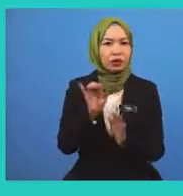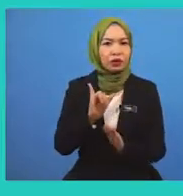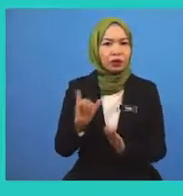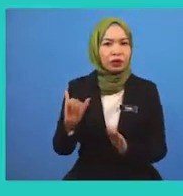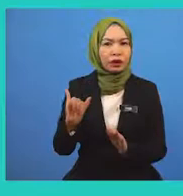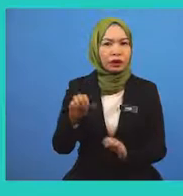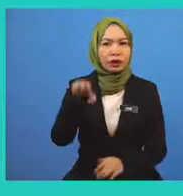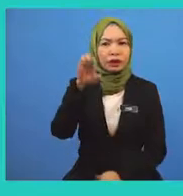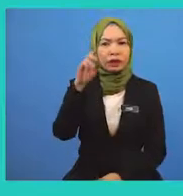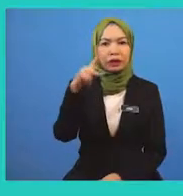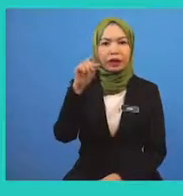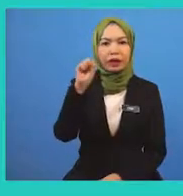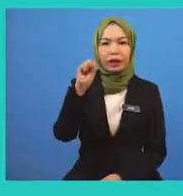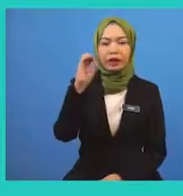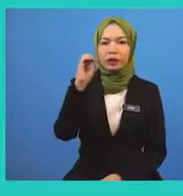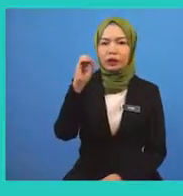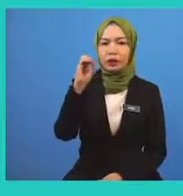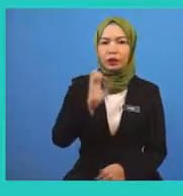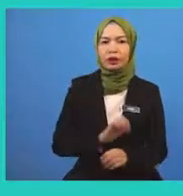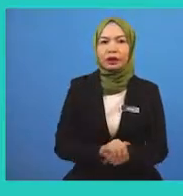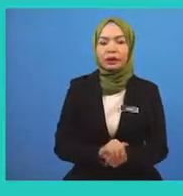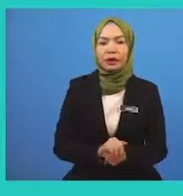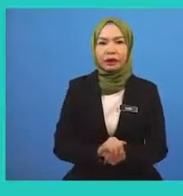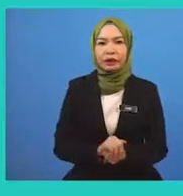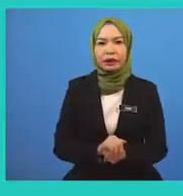klorin membentuk hidrogen klorida.